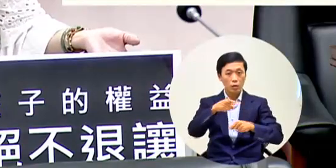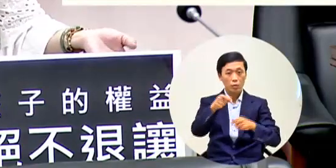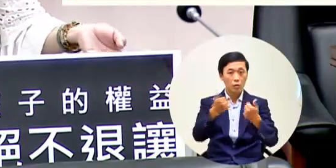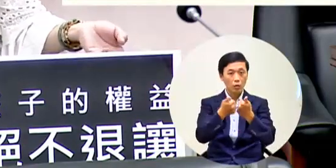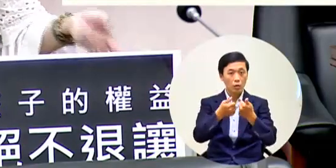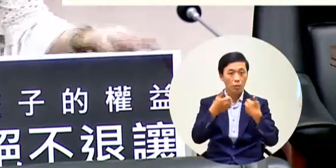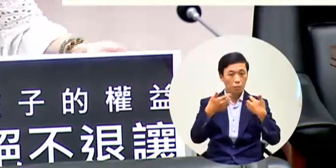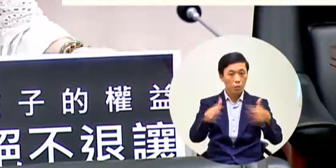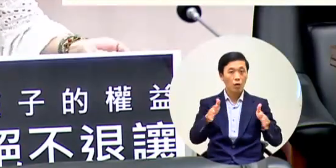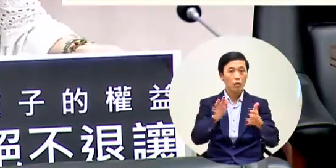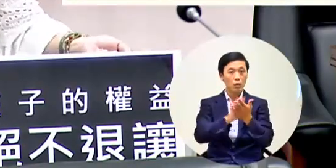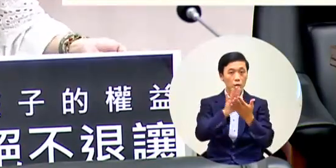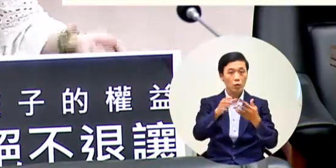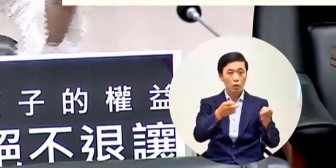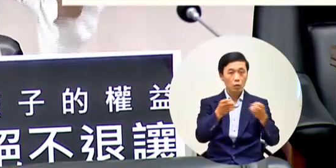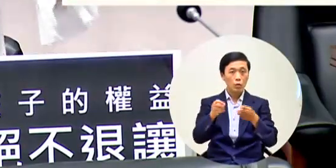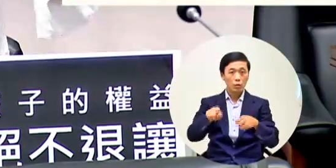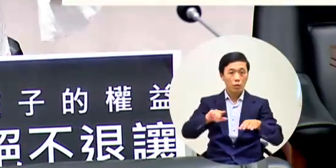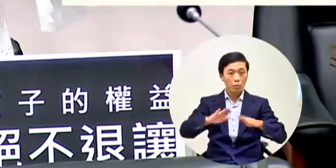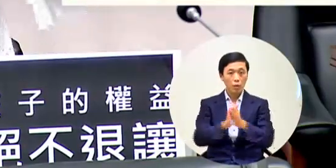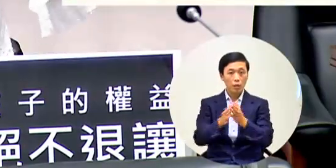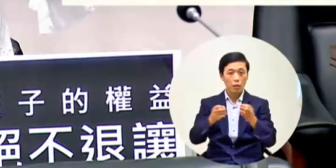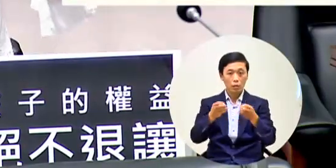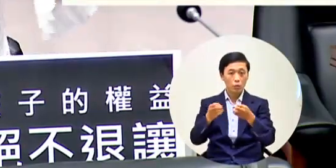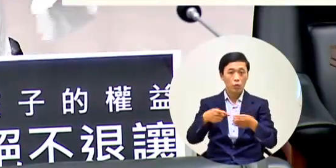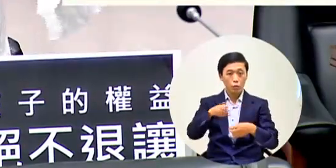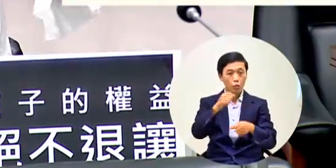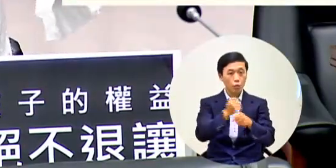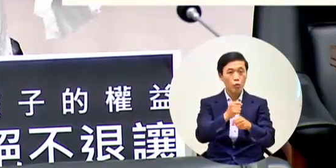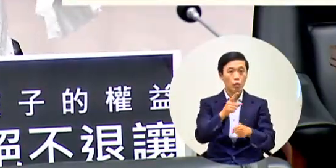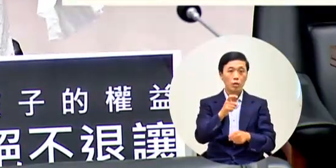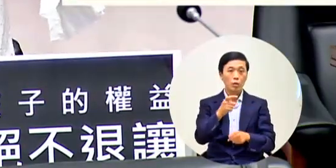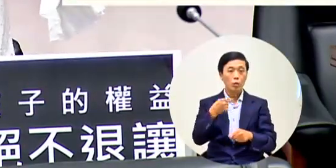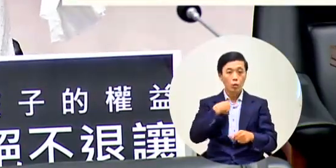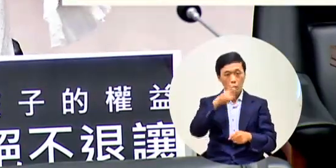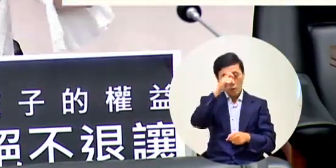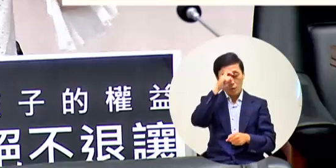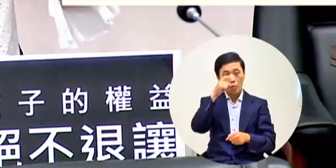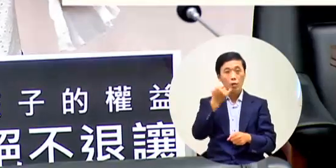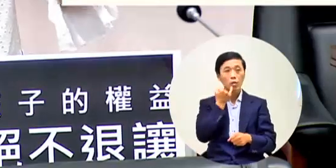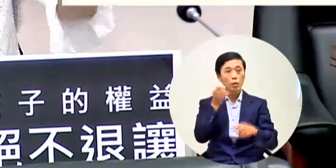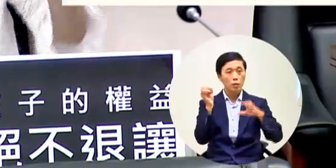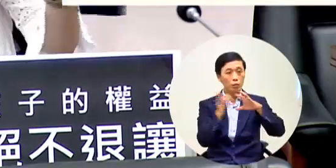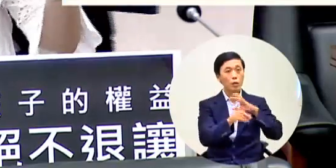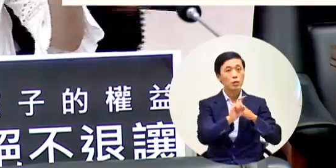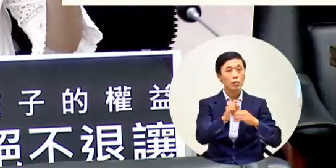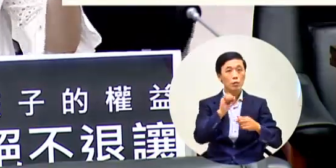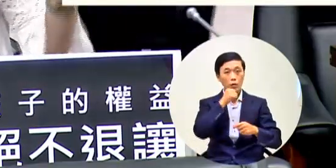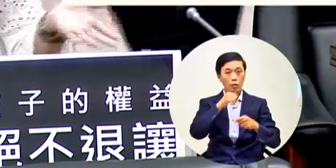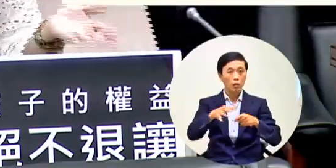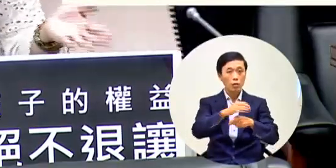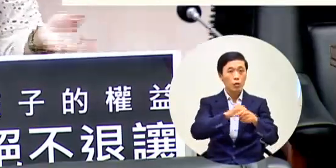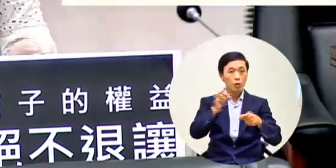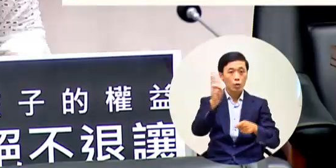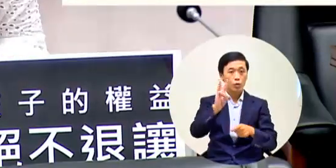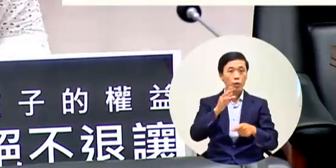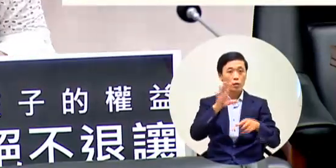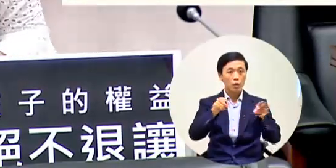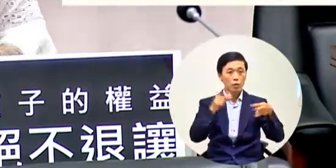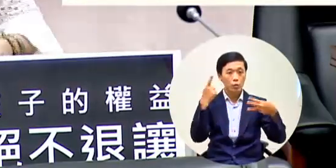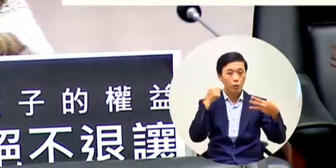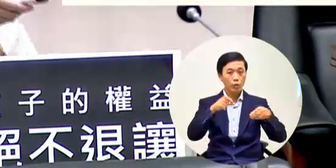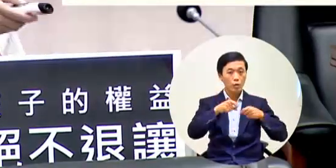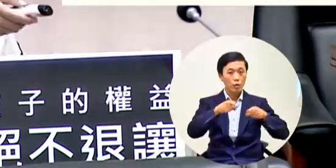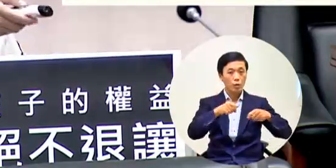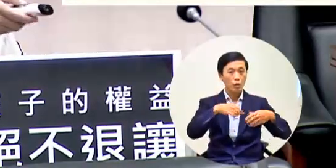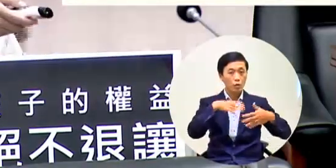不是马上讲就可以做的，但是我希望纳入我们这一次的全国水环境资源这个计划里面，是不是能够把